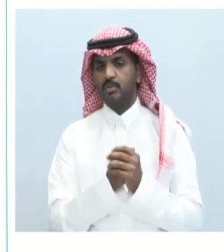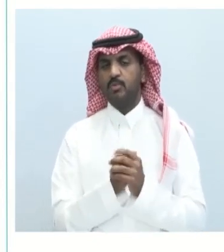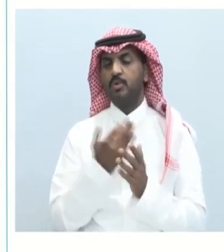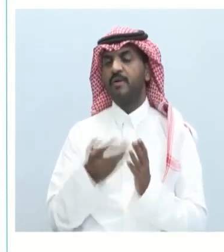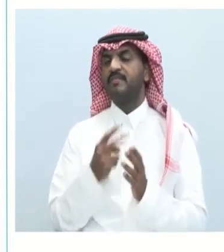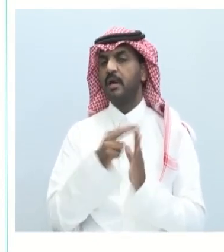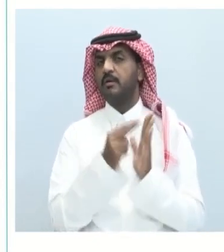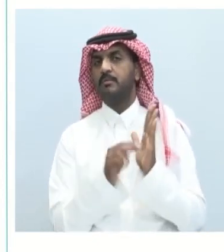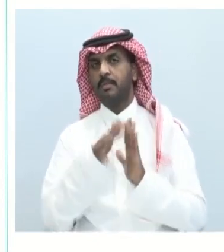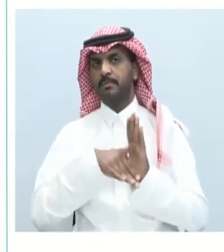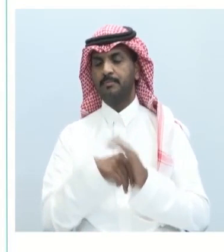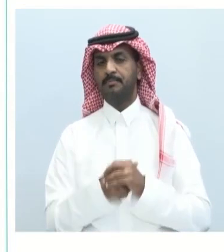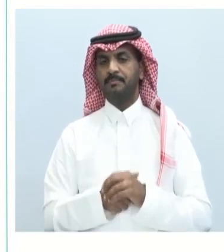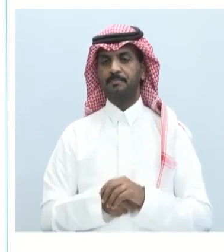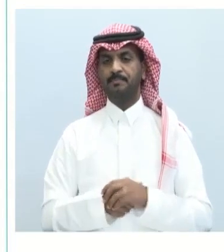البيانات